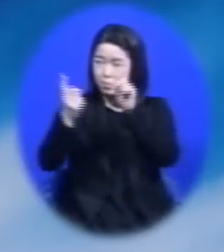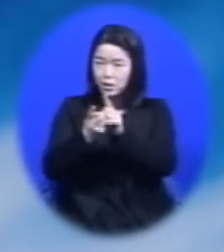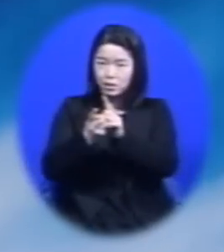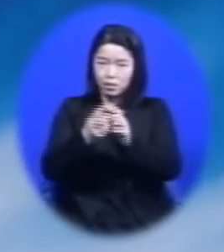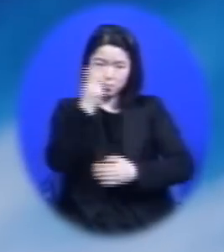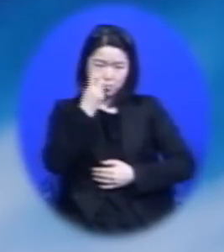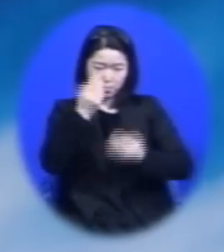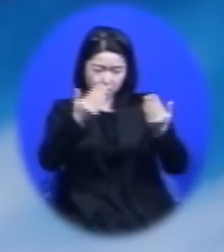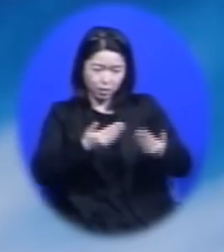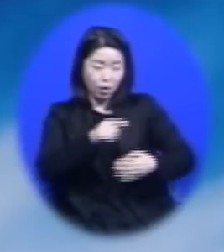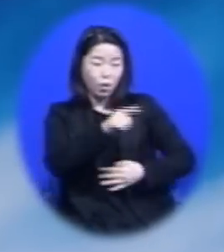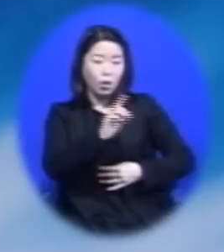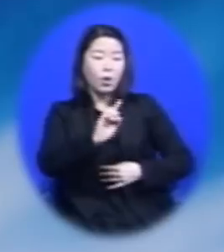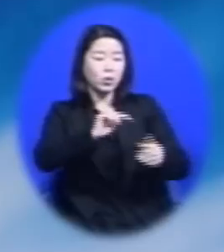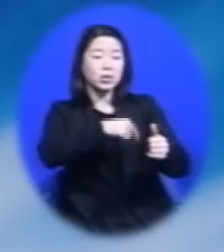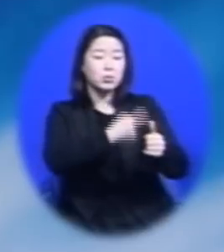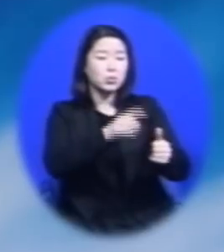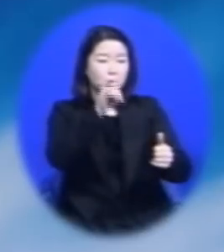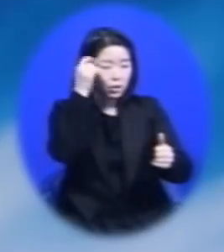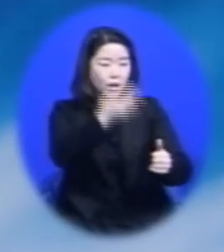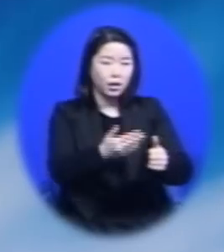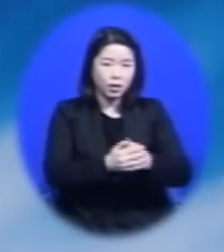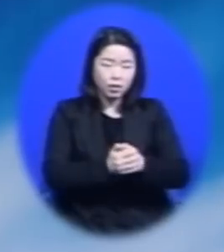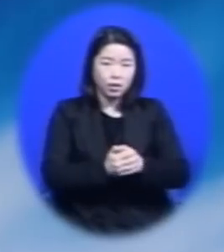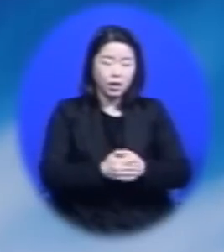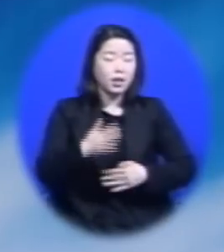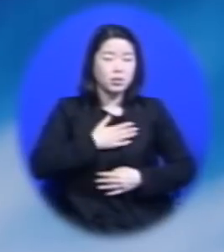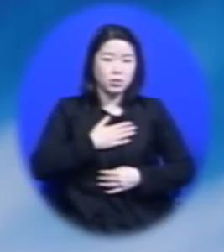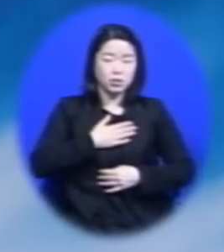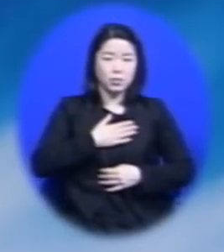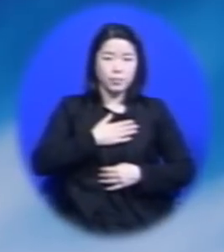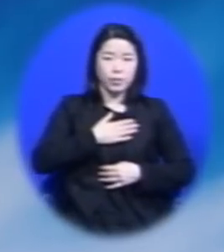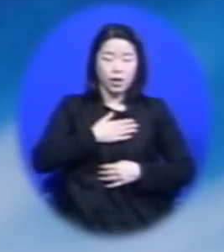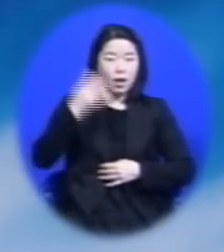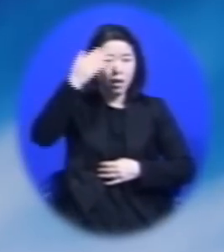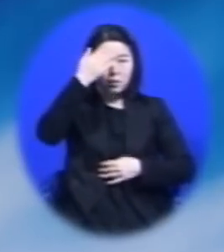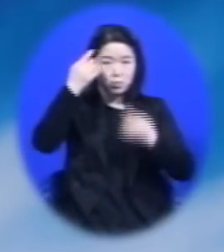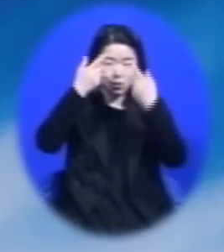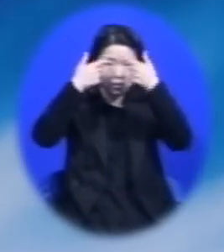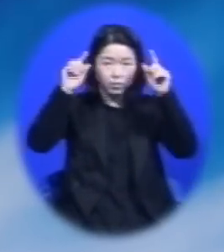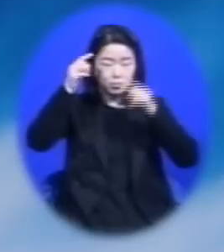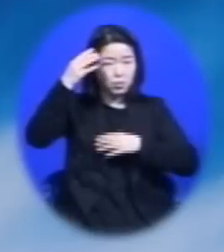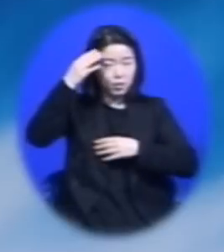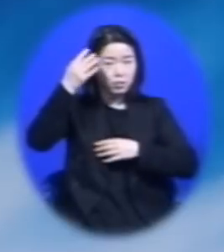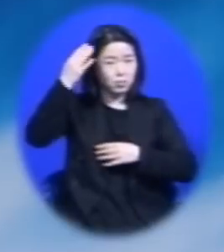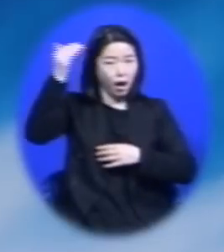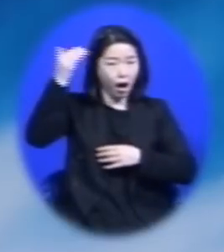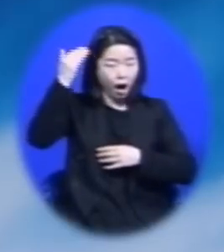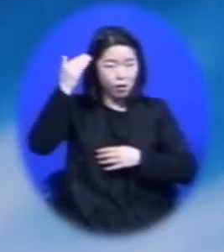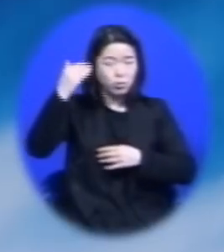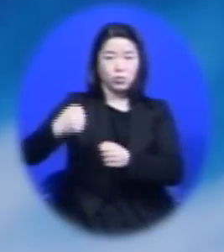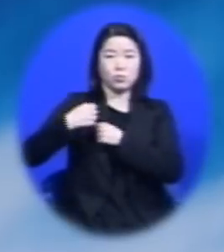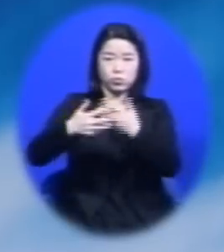받습니다 너는 소속이 어디야 저는 대한민국 군대입니다 소속이